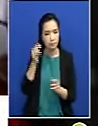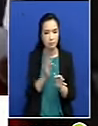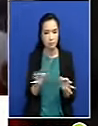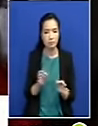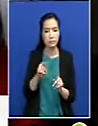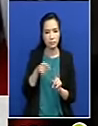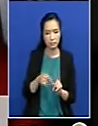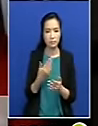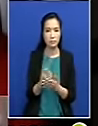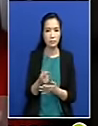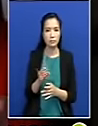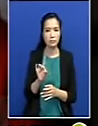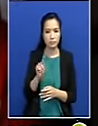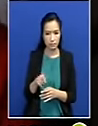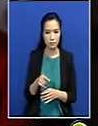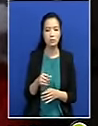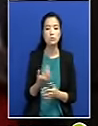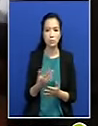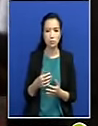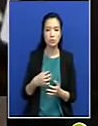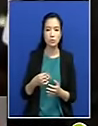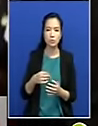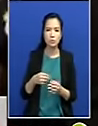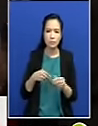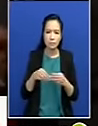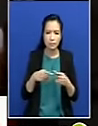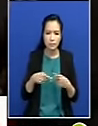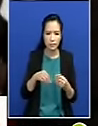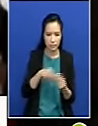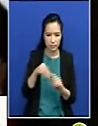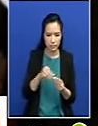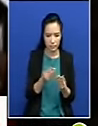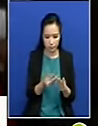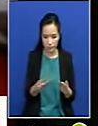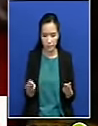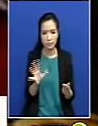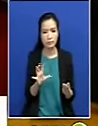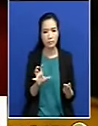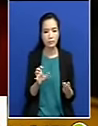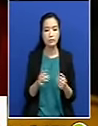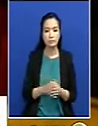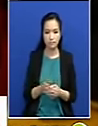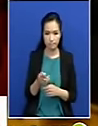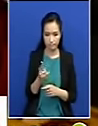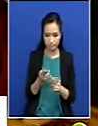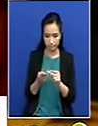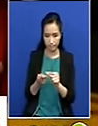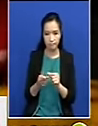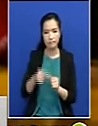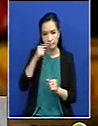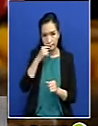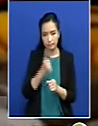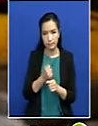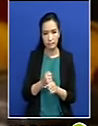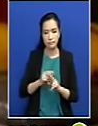งินสด 8,000 บาทมีถุงพลาสติกแบบซองยาสีใส500กว่าใบด้วยกันมีปืนสั้นเป็นปืนไทย